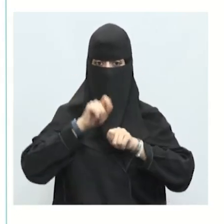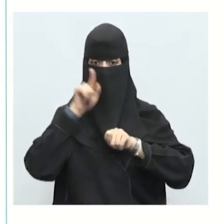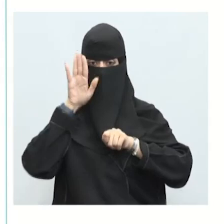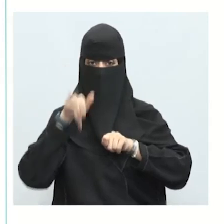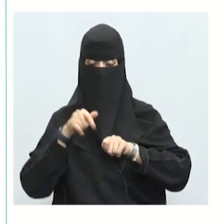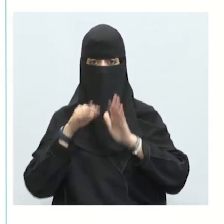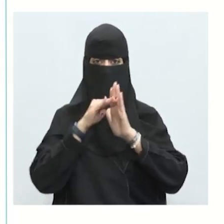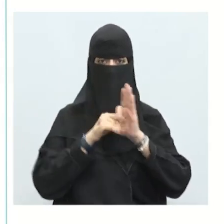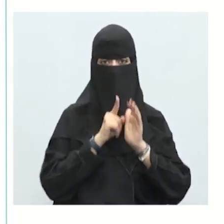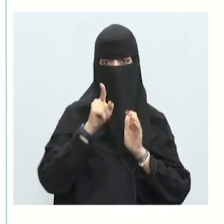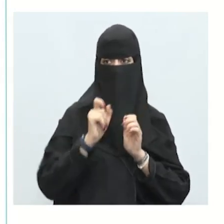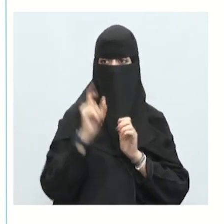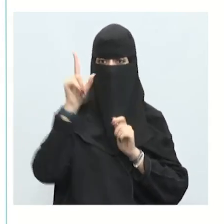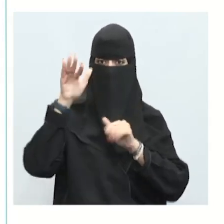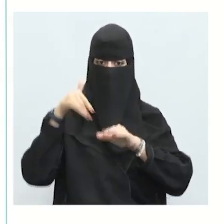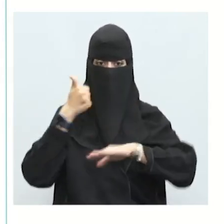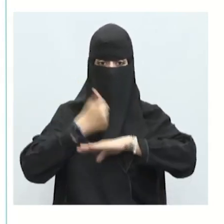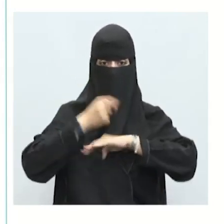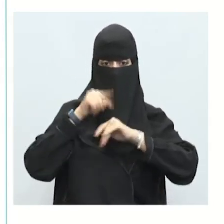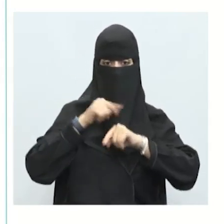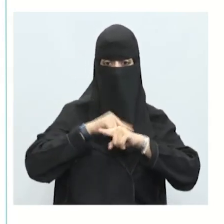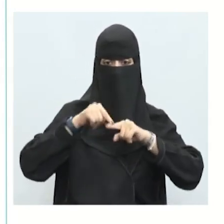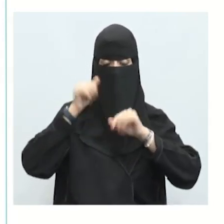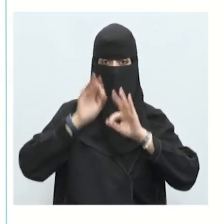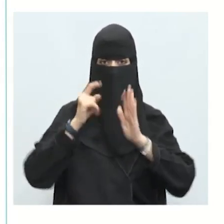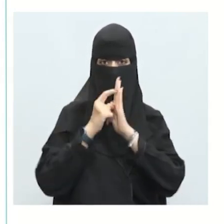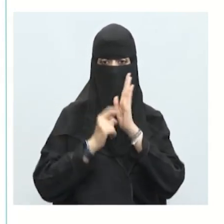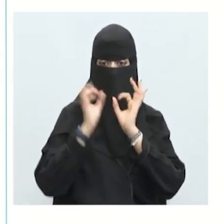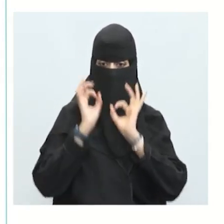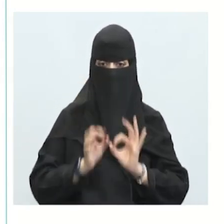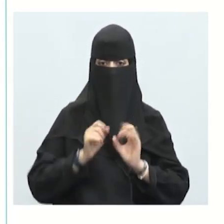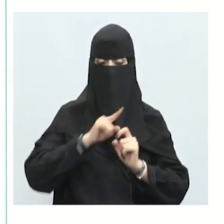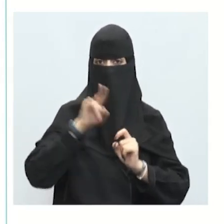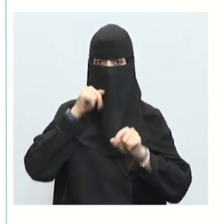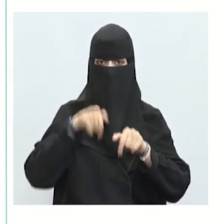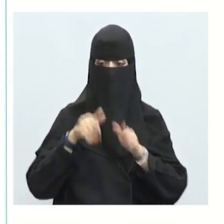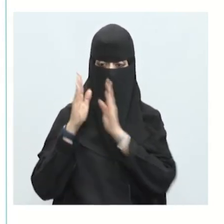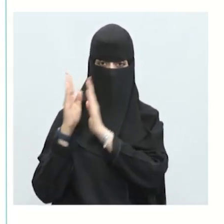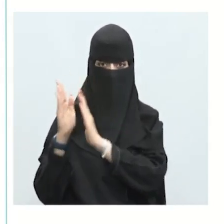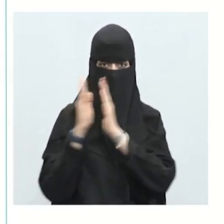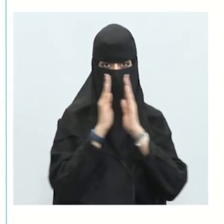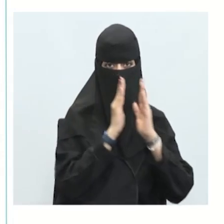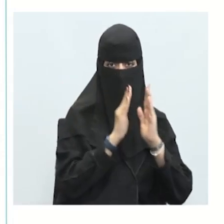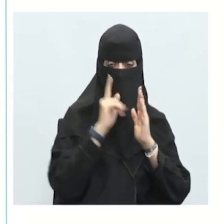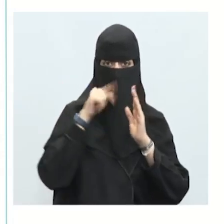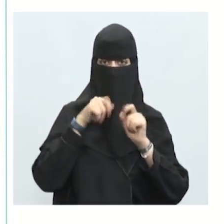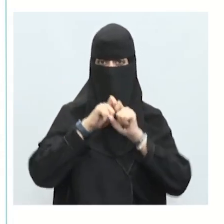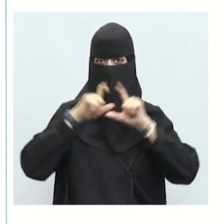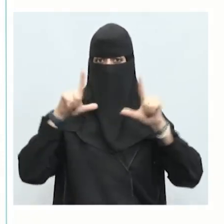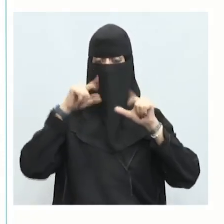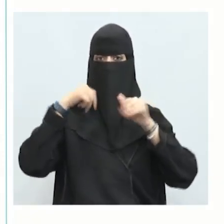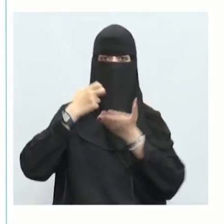العباره المعتمده على المعتمده على تحقيق الشرط اذا لم تترك مسافه بادئه فستظهر